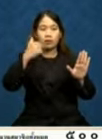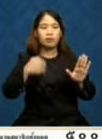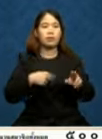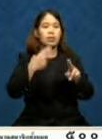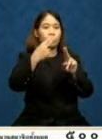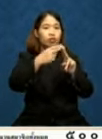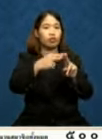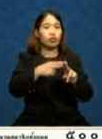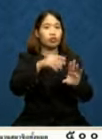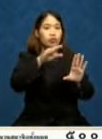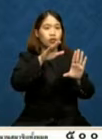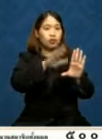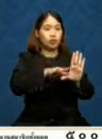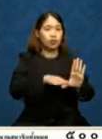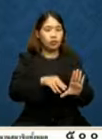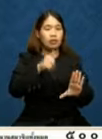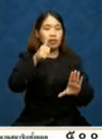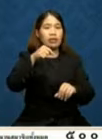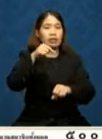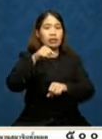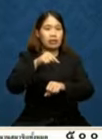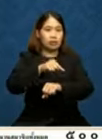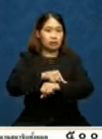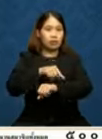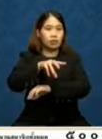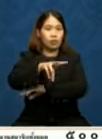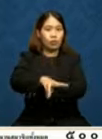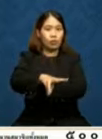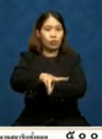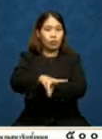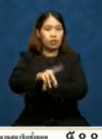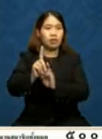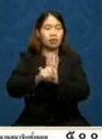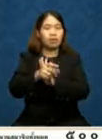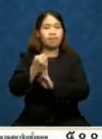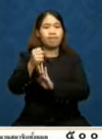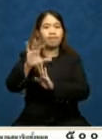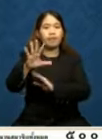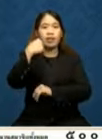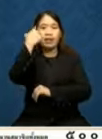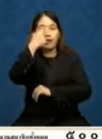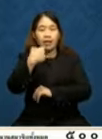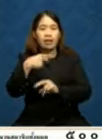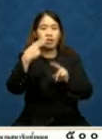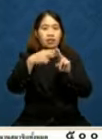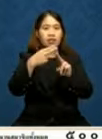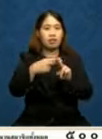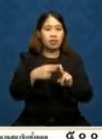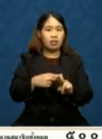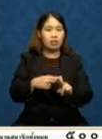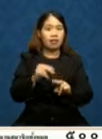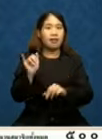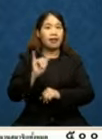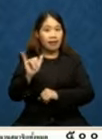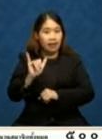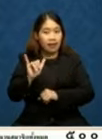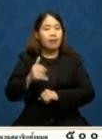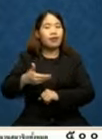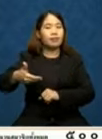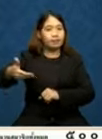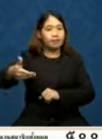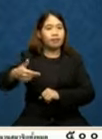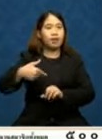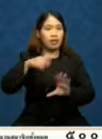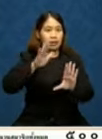ได้อีกถึง 18:00 น.นะฮะอีก15นาทีท่านสมาชิกที่ยังไม่ได้ลงชื่อขออภิปรายจะมาลงชื่อข้างหน้านี้